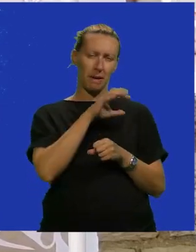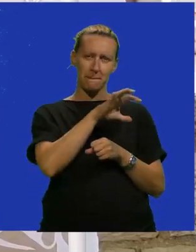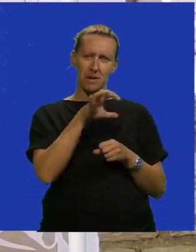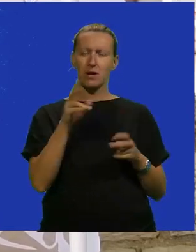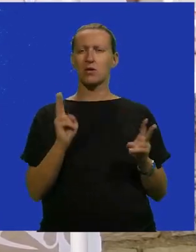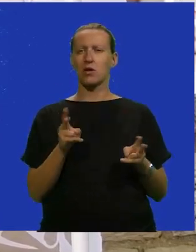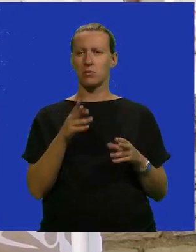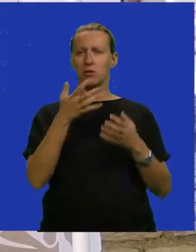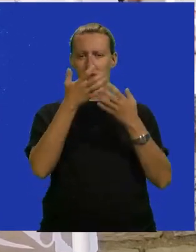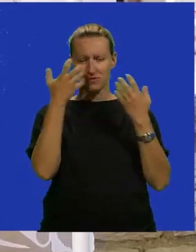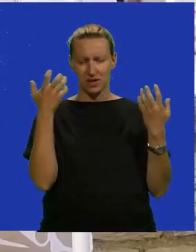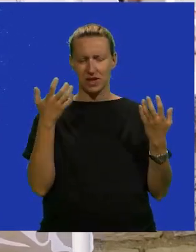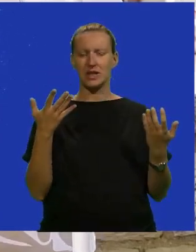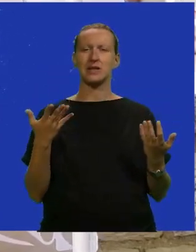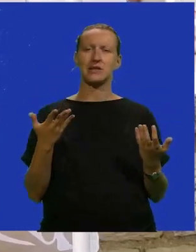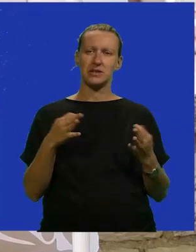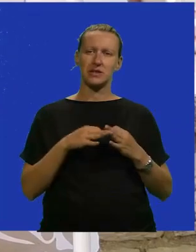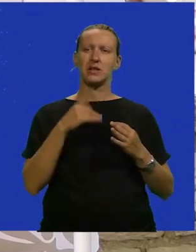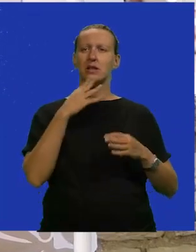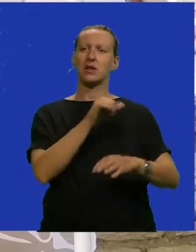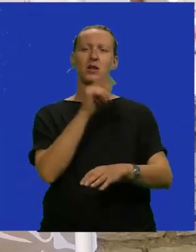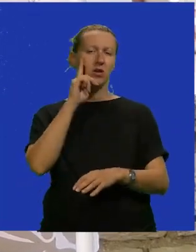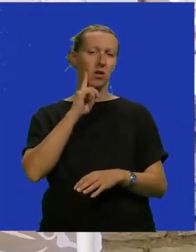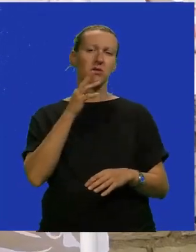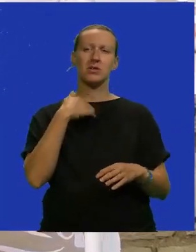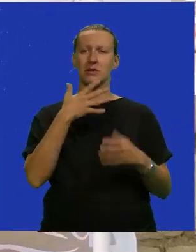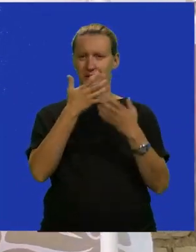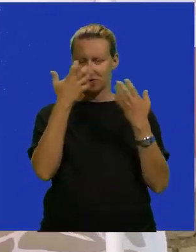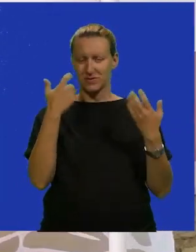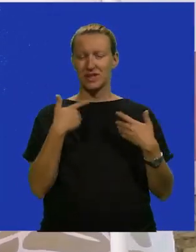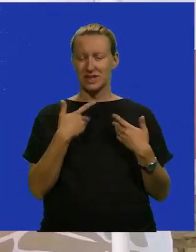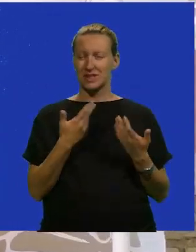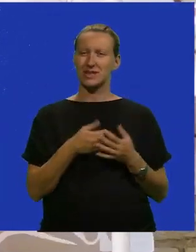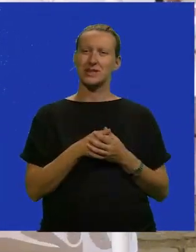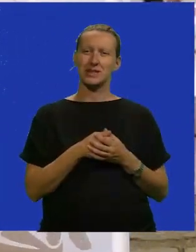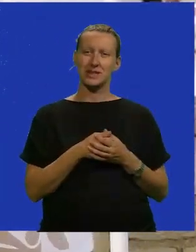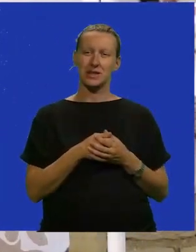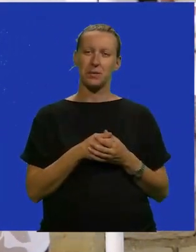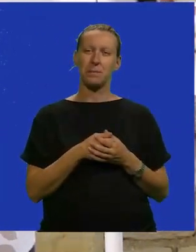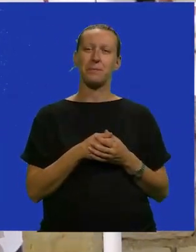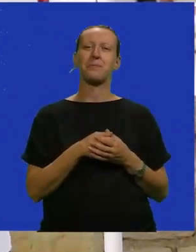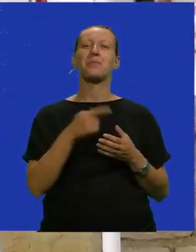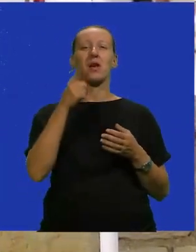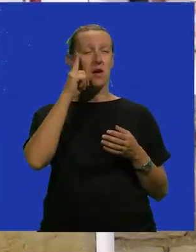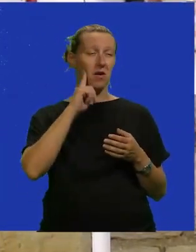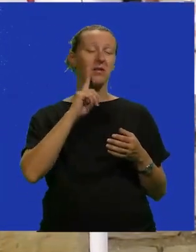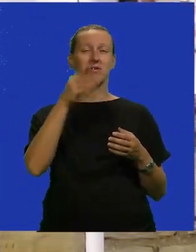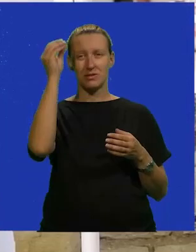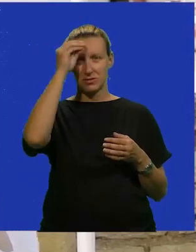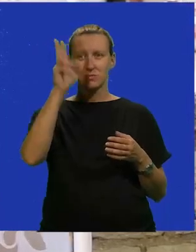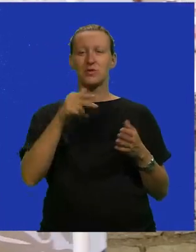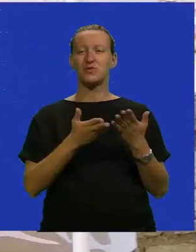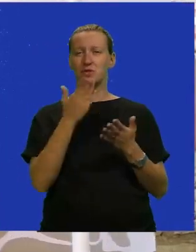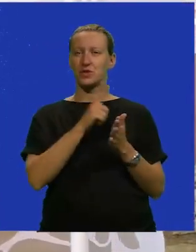i normalno svjesnije. A i godine su te da sam svjesnija. Tako je. Zlitima, da. Da, imaš